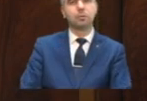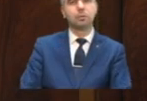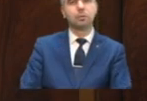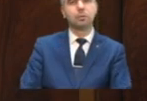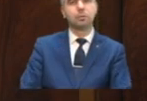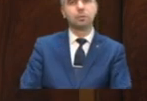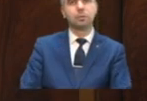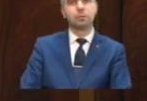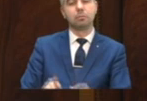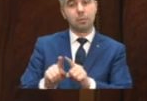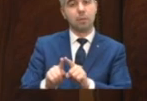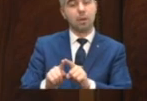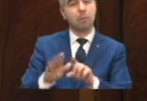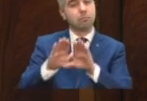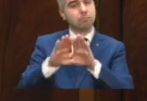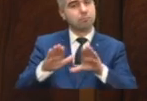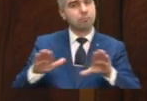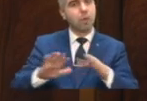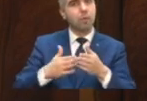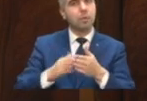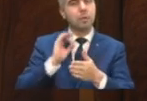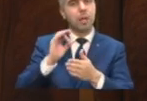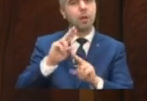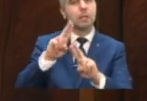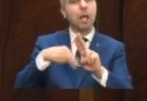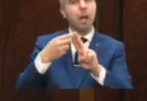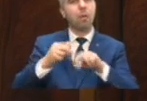فالمرجو مزيدا من الهدوء حتى يكمل السيد الوزير رده.